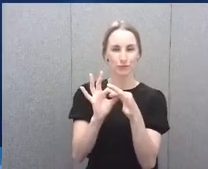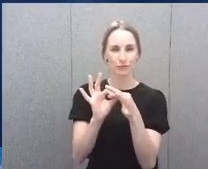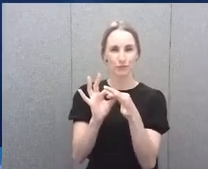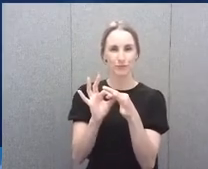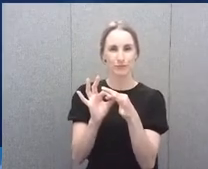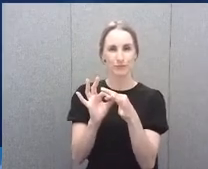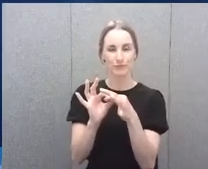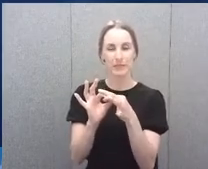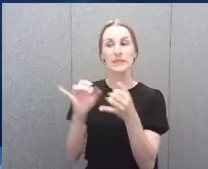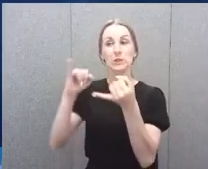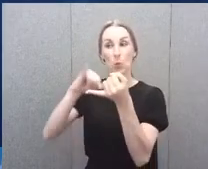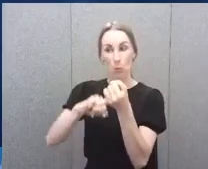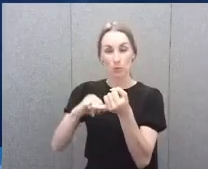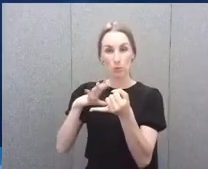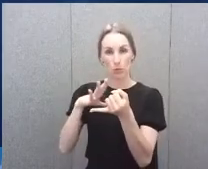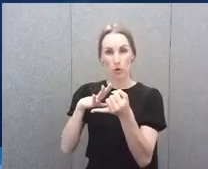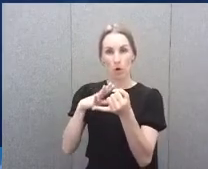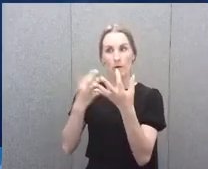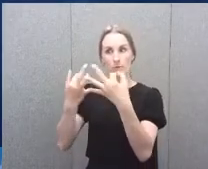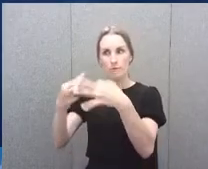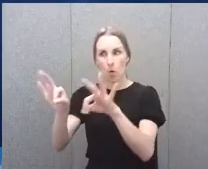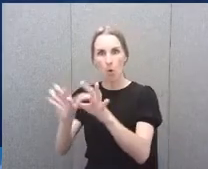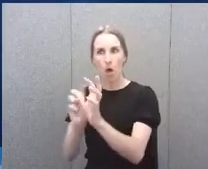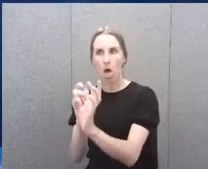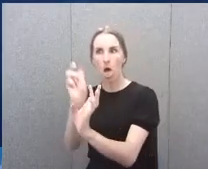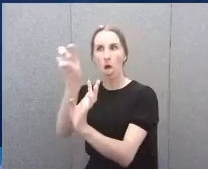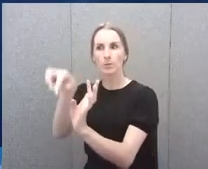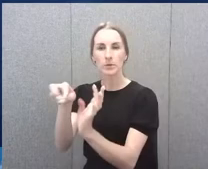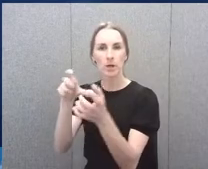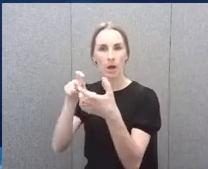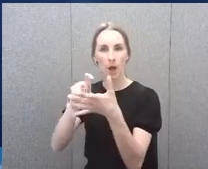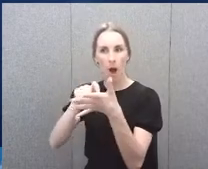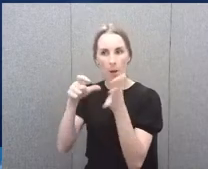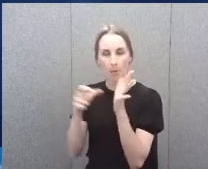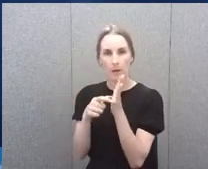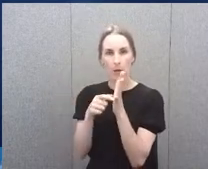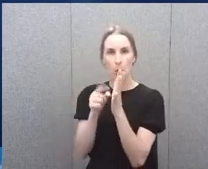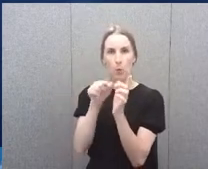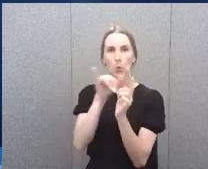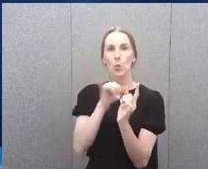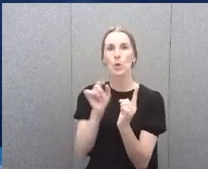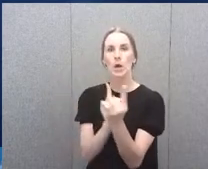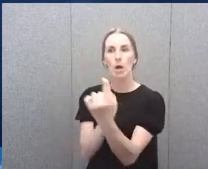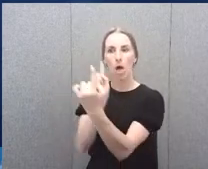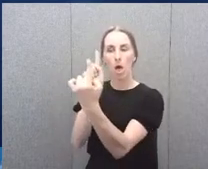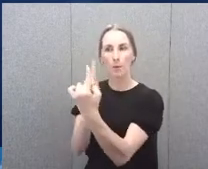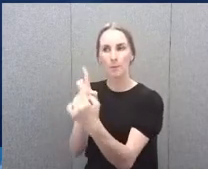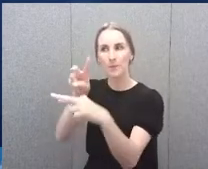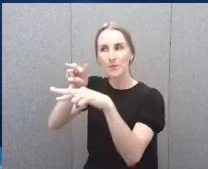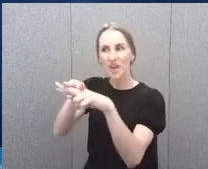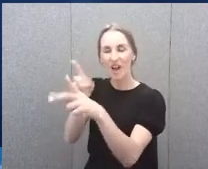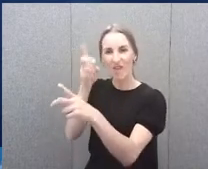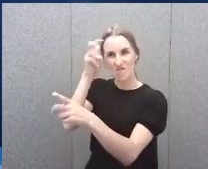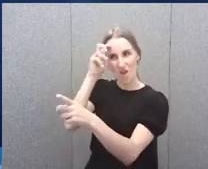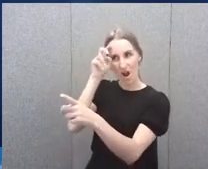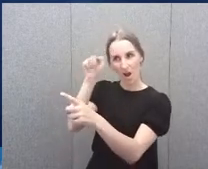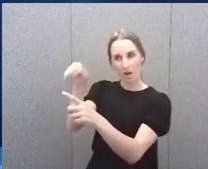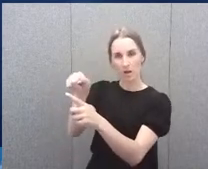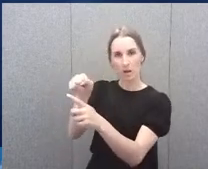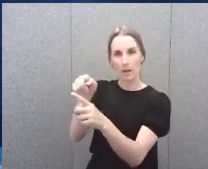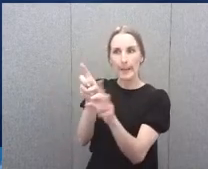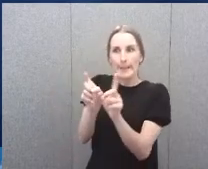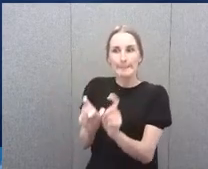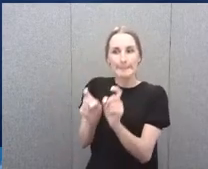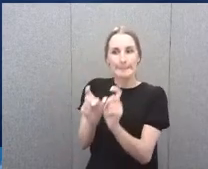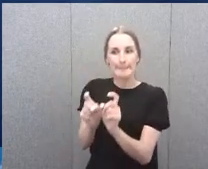впервые в истории, и им разрешили зайти в зал, где я встречалась с местными органами